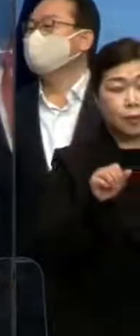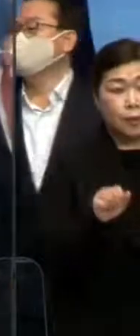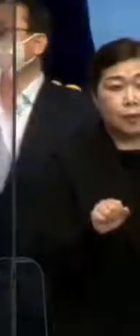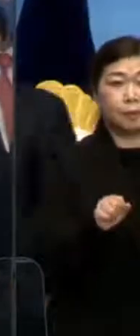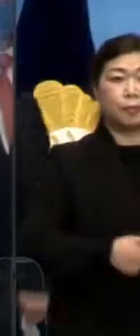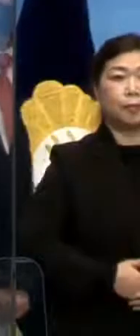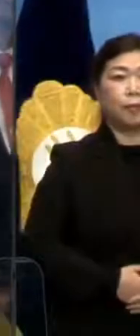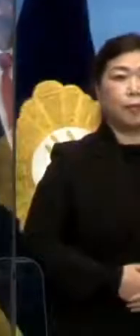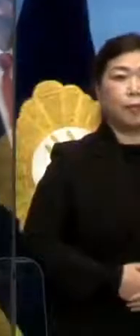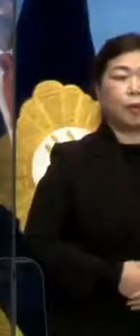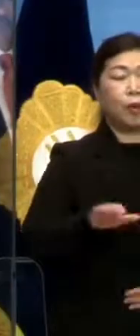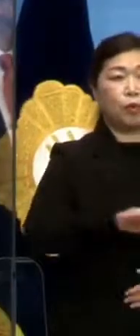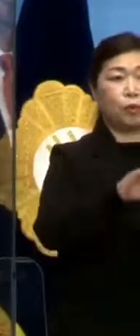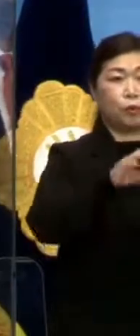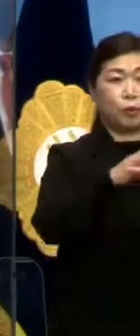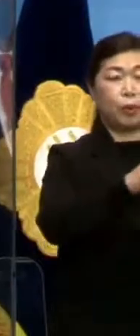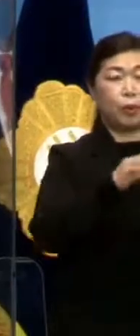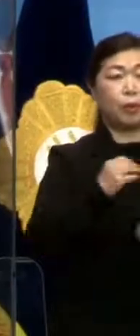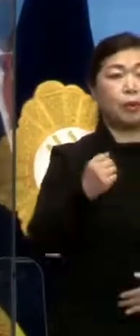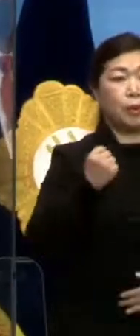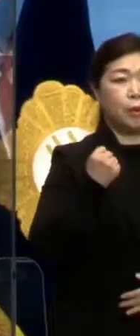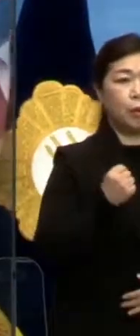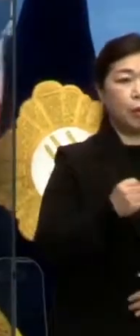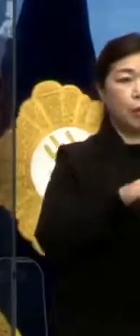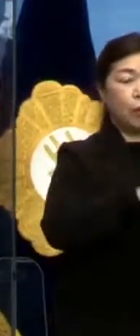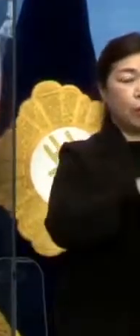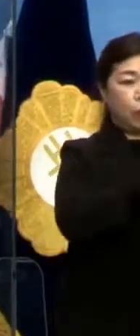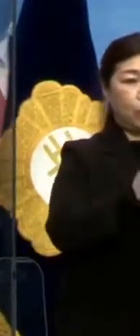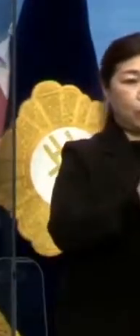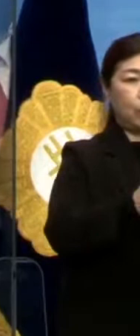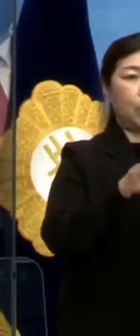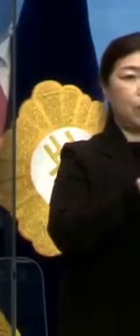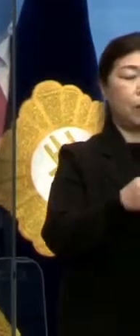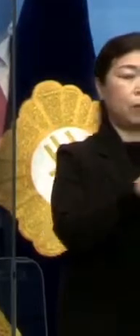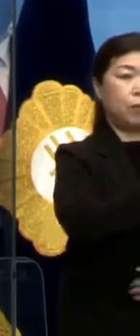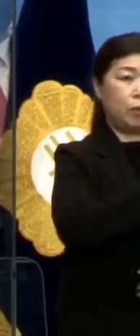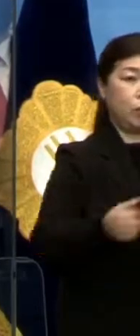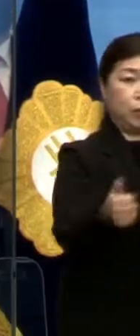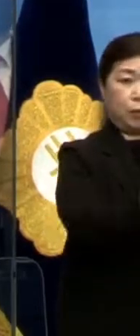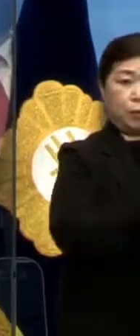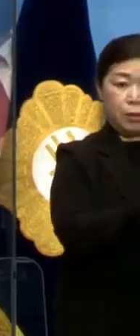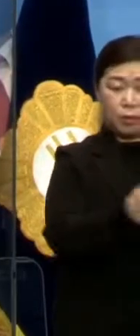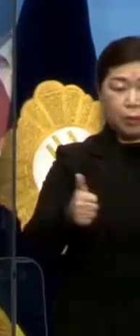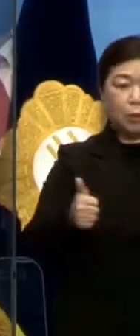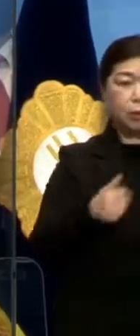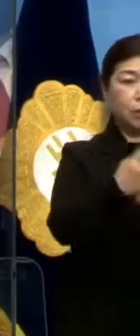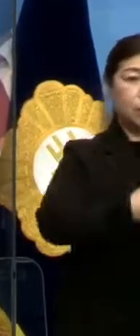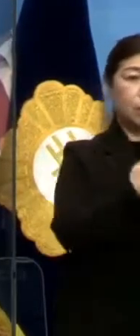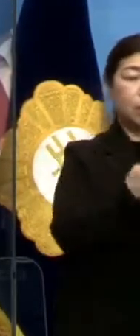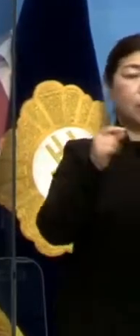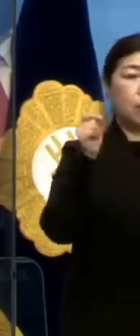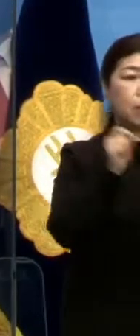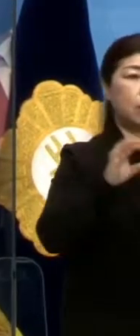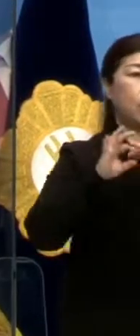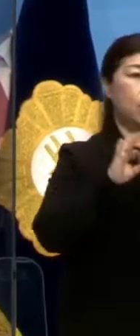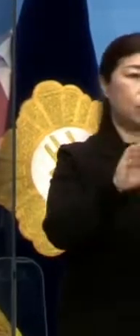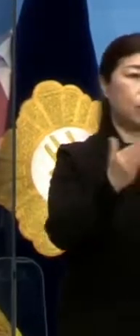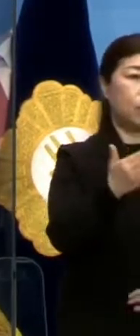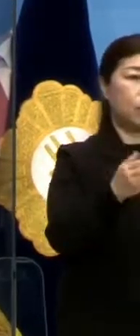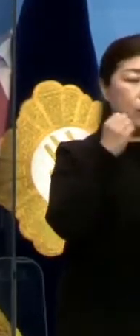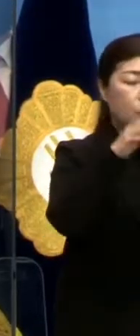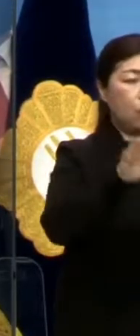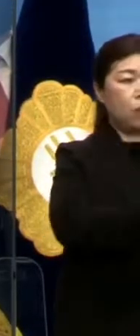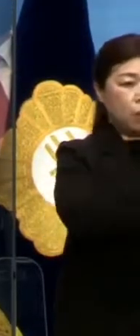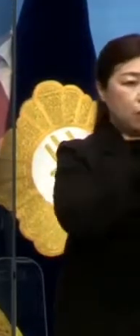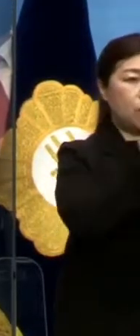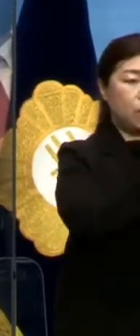안녕하십니까. 국민의힘 농해수 위원들입니다. 지난 1년 가까이 이어져온 신종